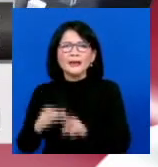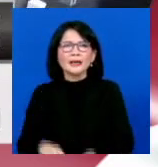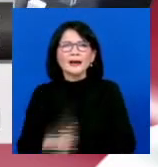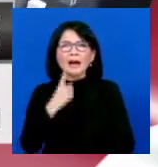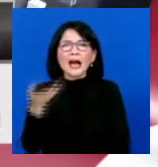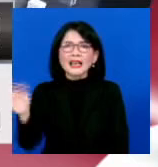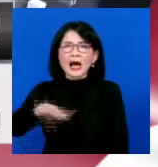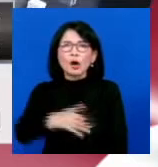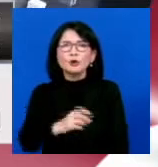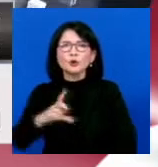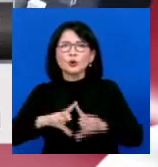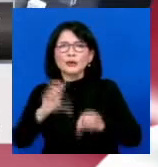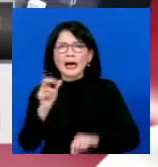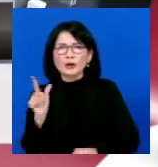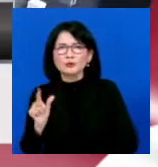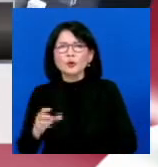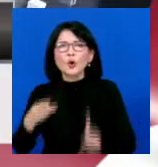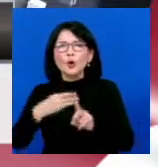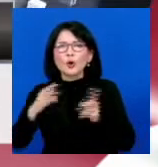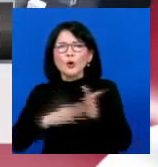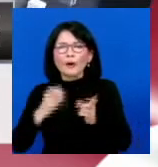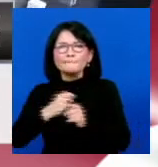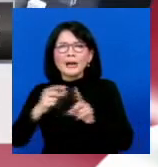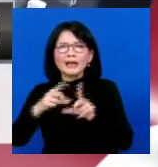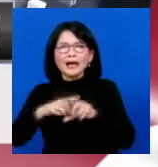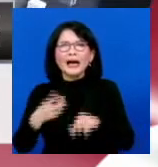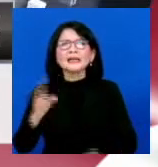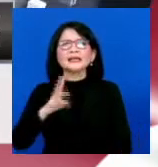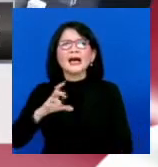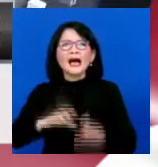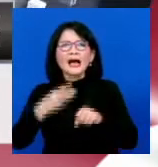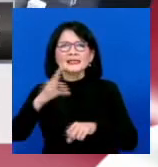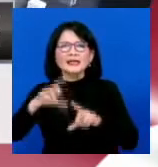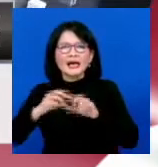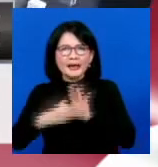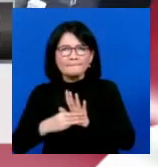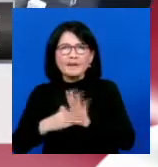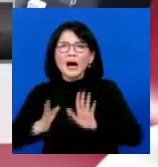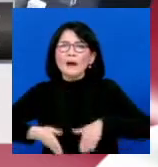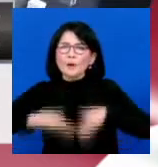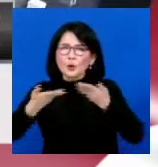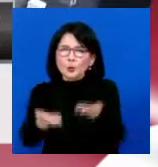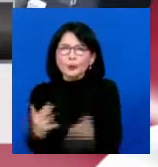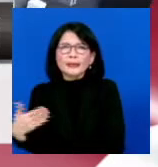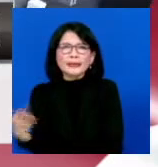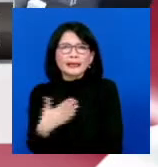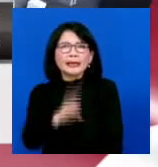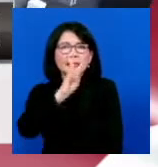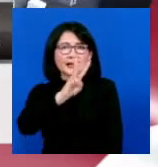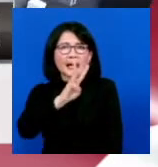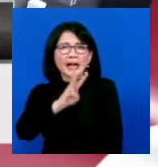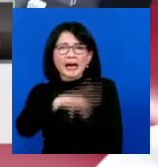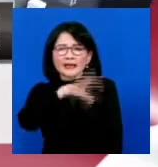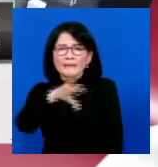laut Aru yang kedua Banda dan yang ketiga laut seram kontribusi ikan dari ketiga wpp